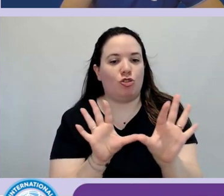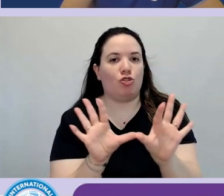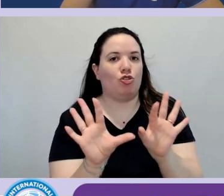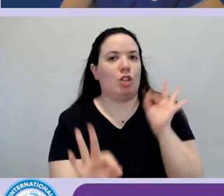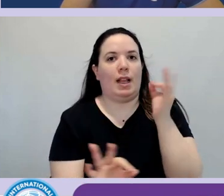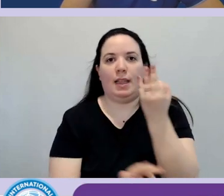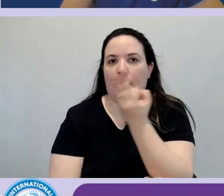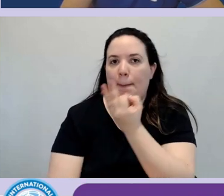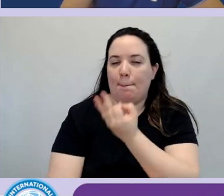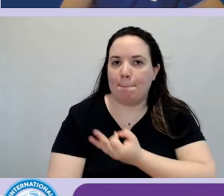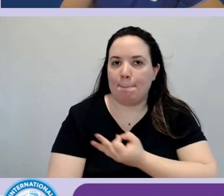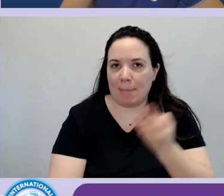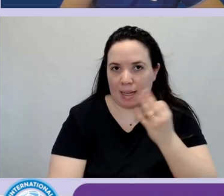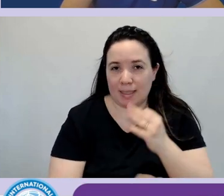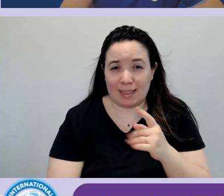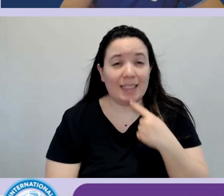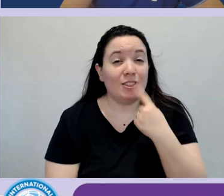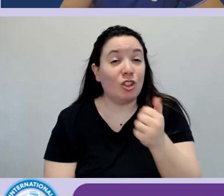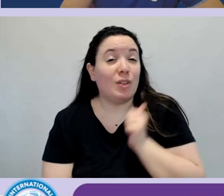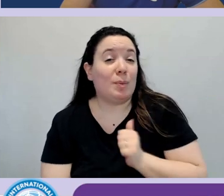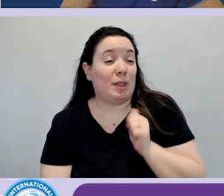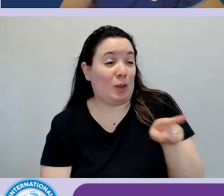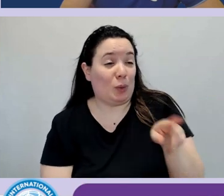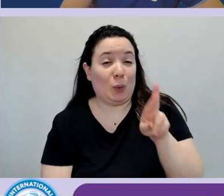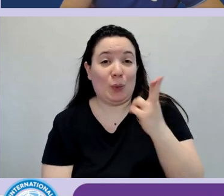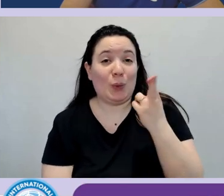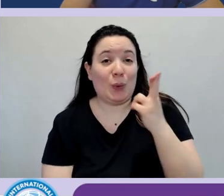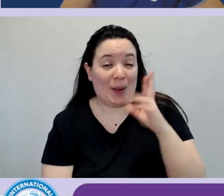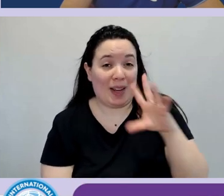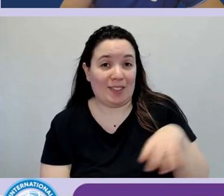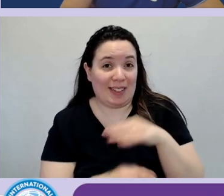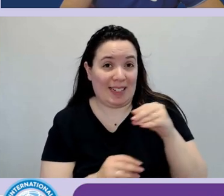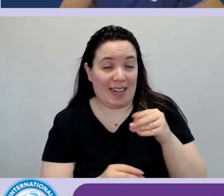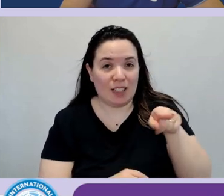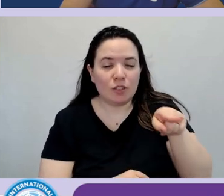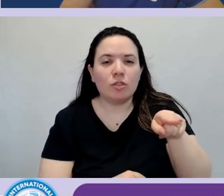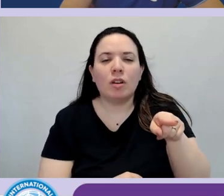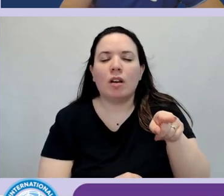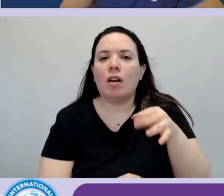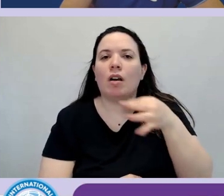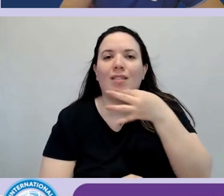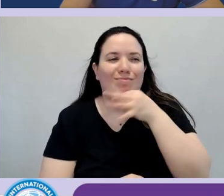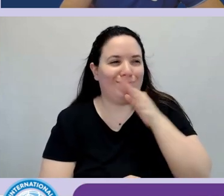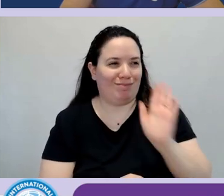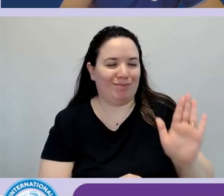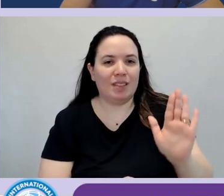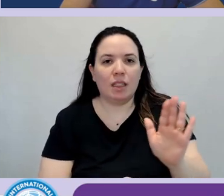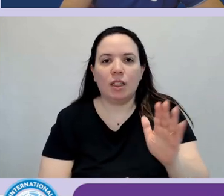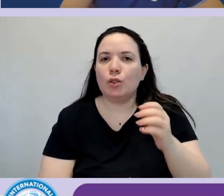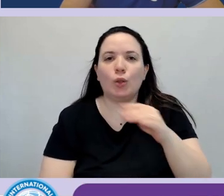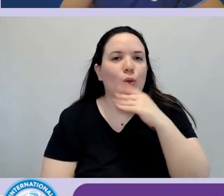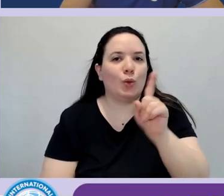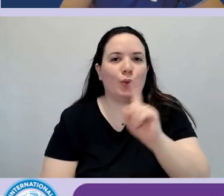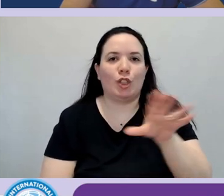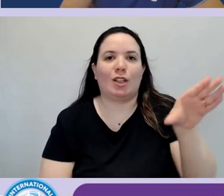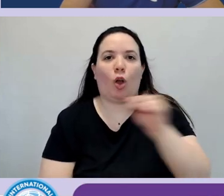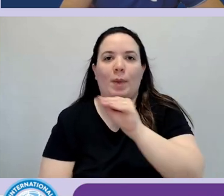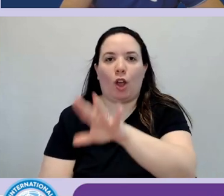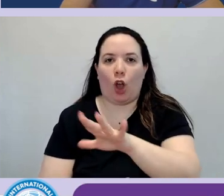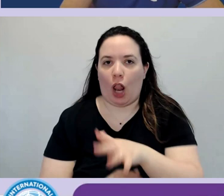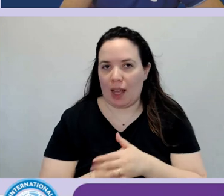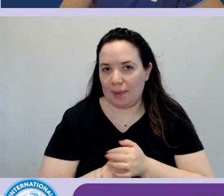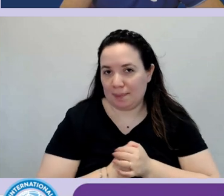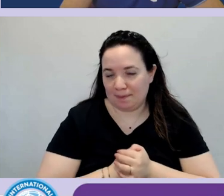nel nel come dicevi prima tu anche Roberto nella tua sessione non Basta saper fare copia